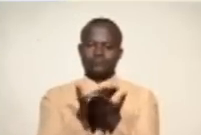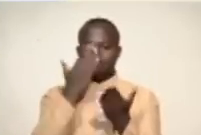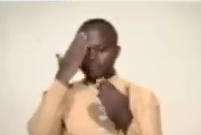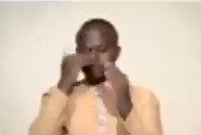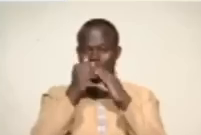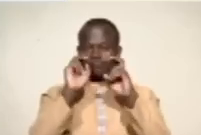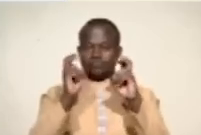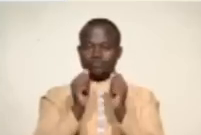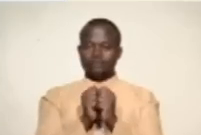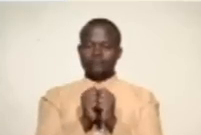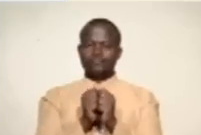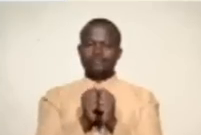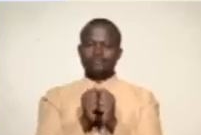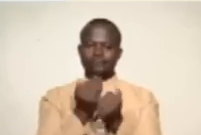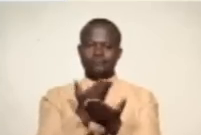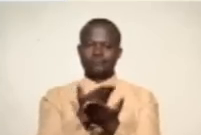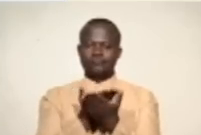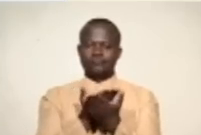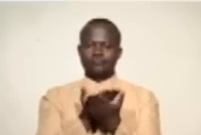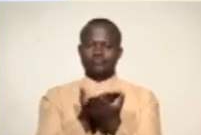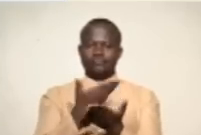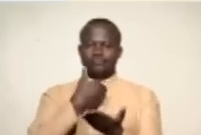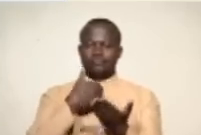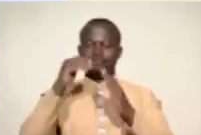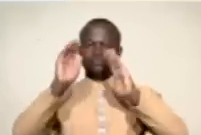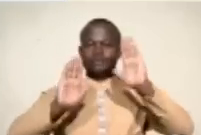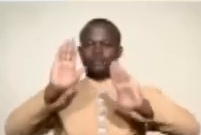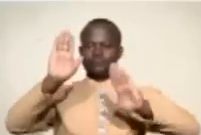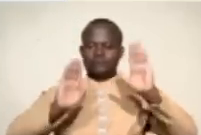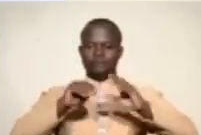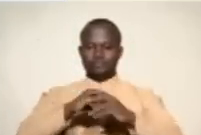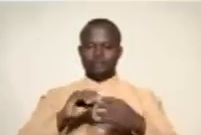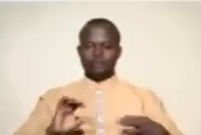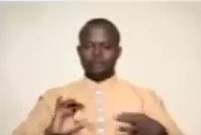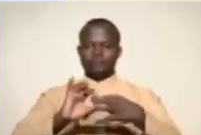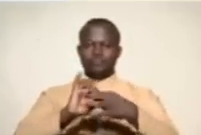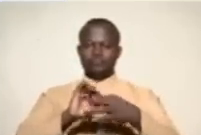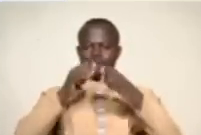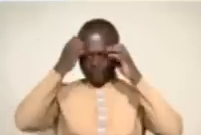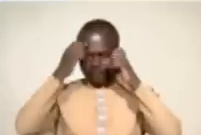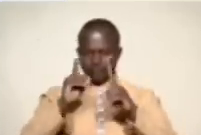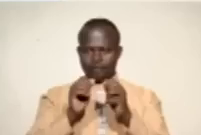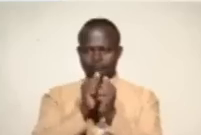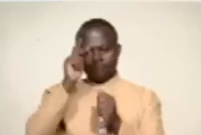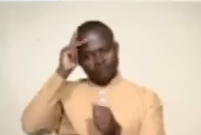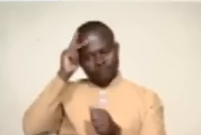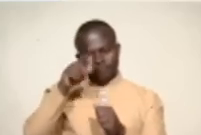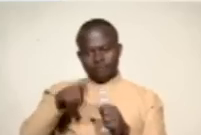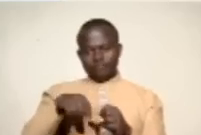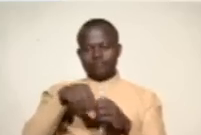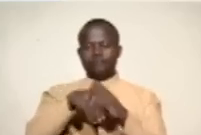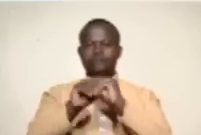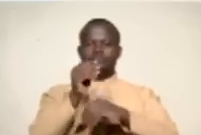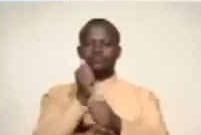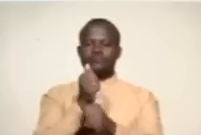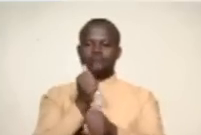ngo turabasaba kugira uruhare mu guhuza uburezi n'ubumenyi bukenewe ku isoko